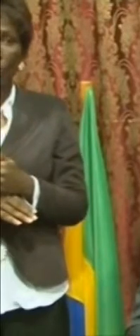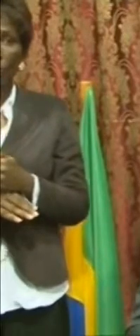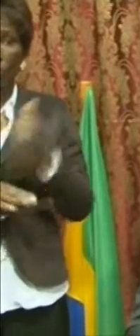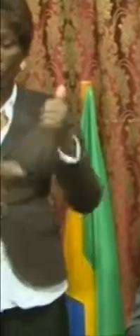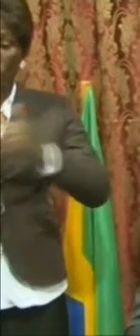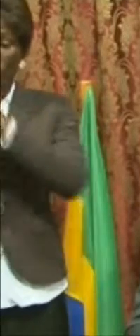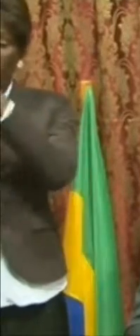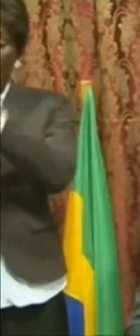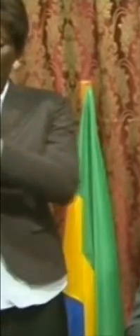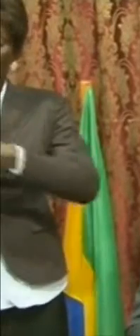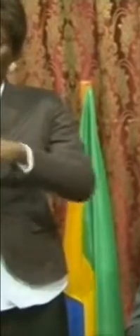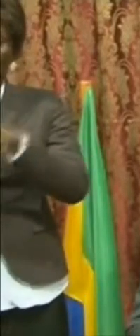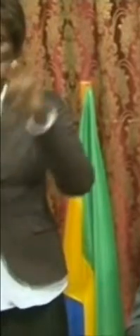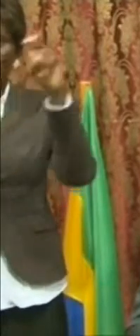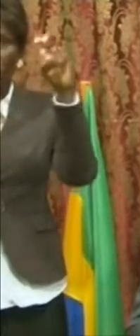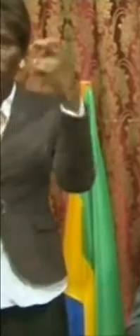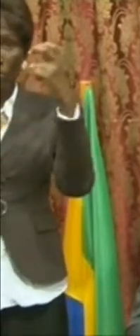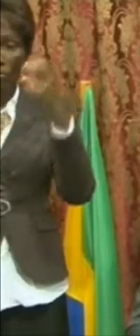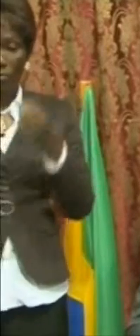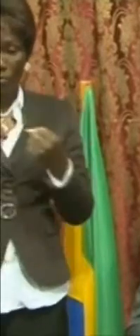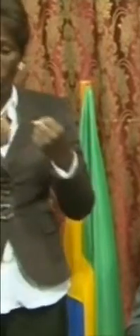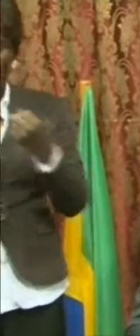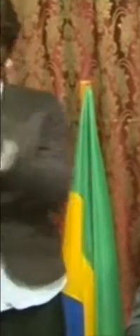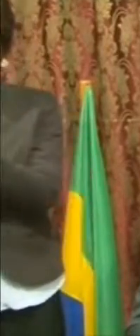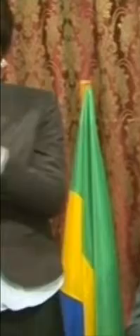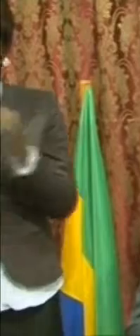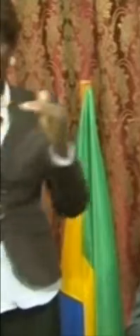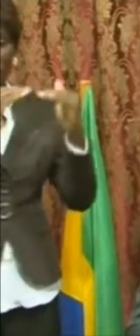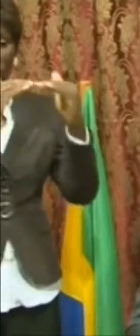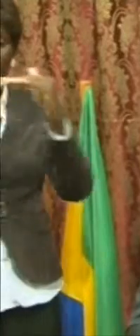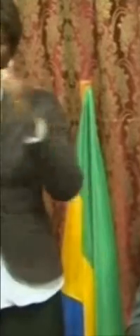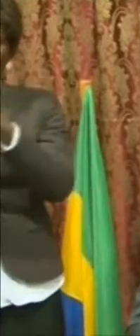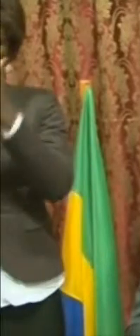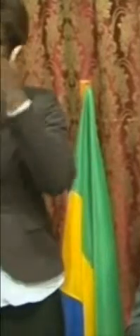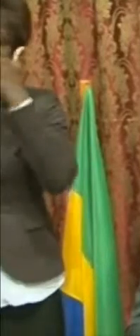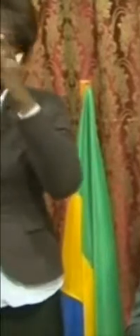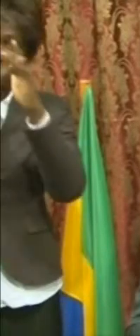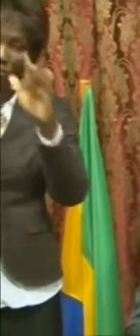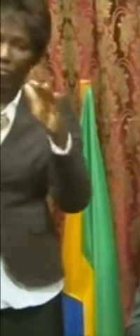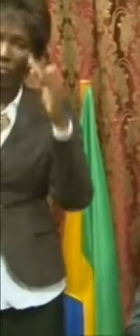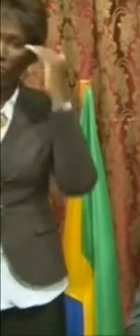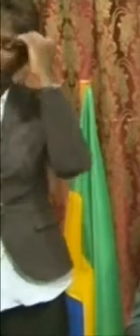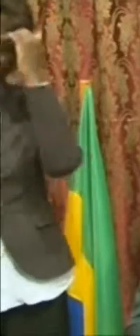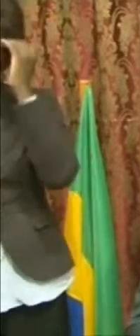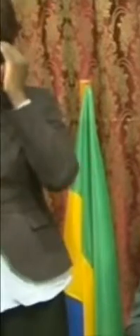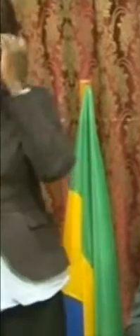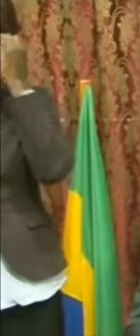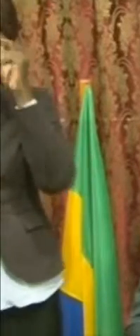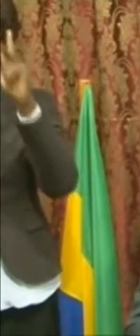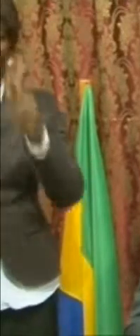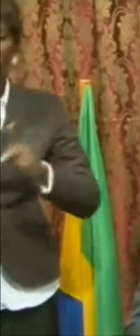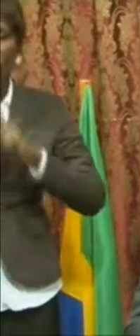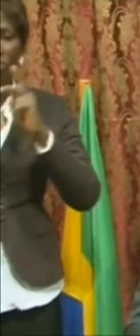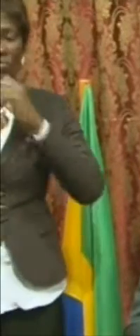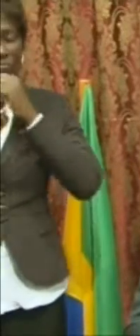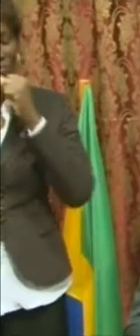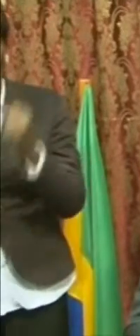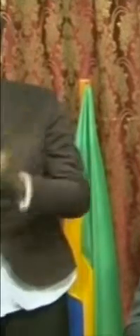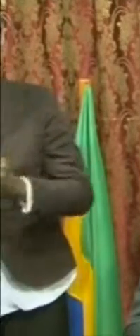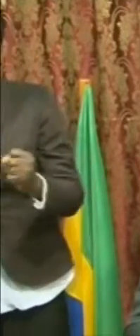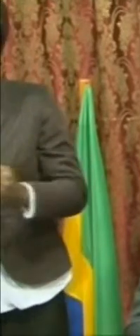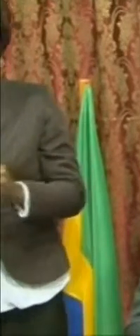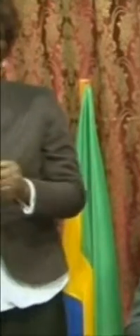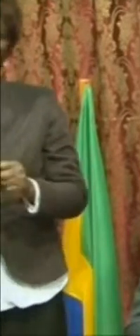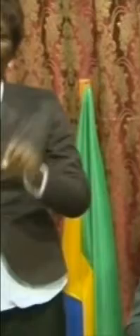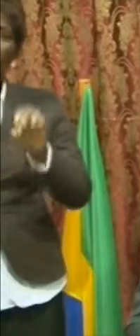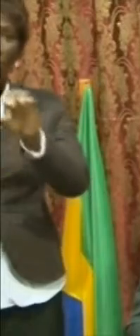Placé cette année sous le thème Soutien pour l'égalité des chances des malades mentaux et des personnes âgées,